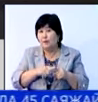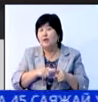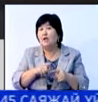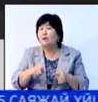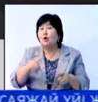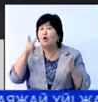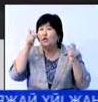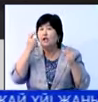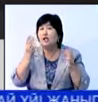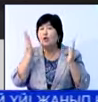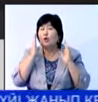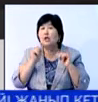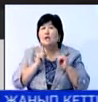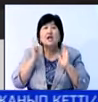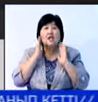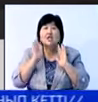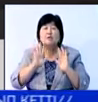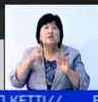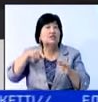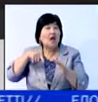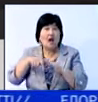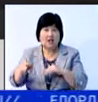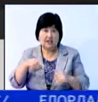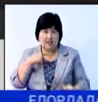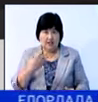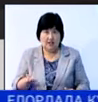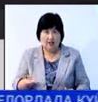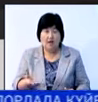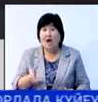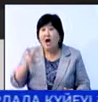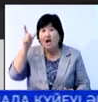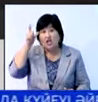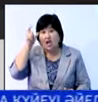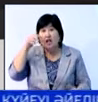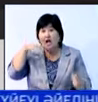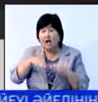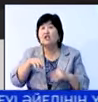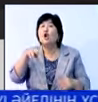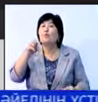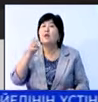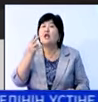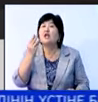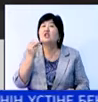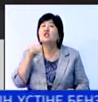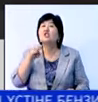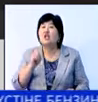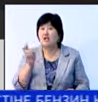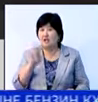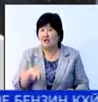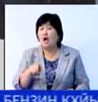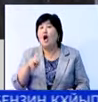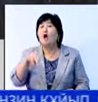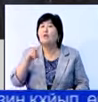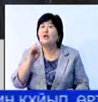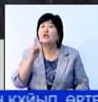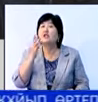шайтан екі құлағын басып тұрып естілмейтін жерге қашап дейді. Шайтан қашап періште келеді. Періште келсе береке